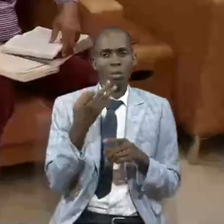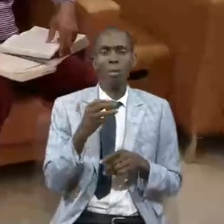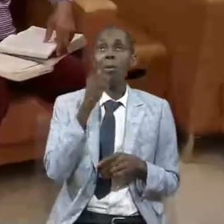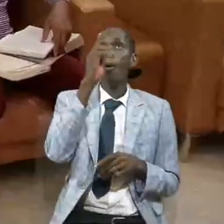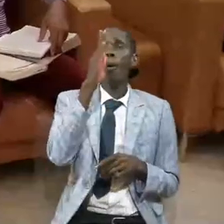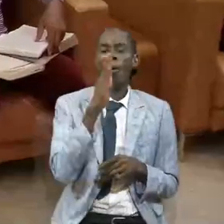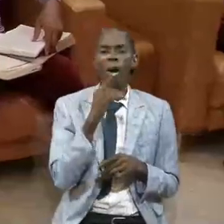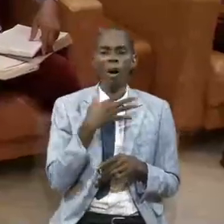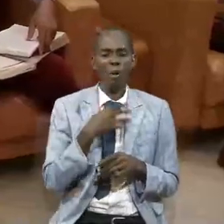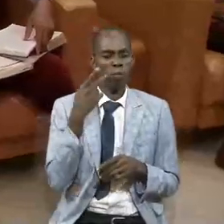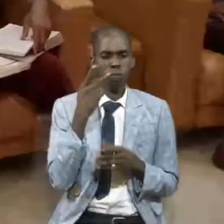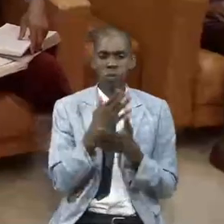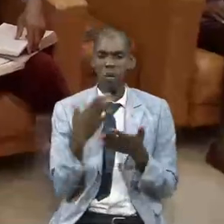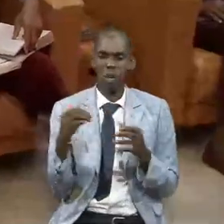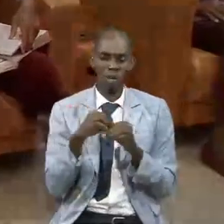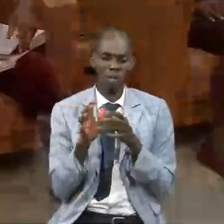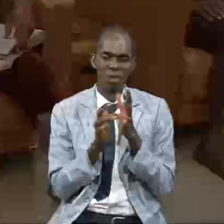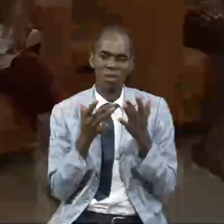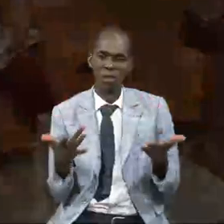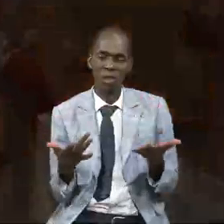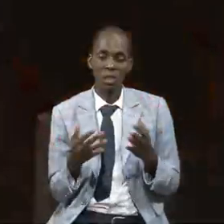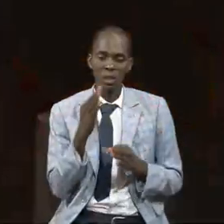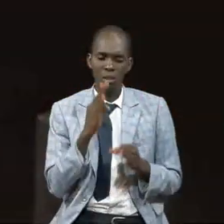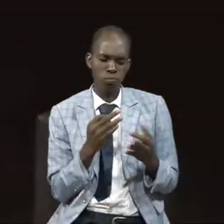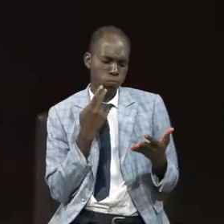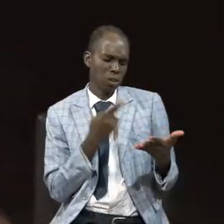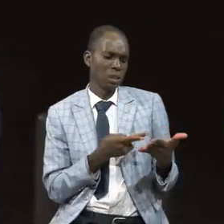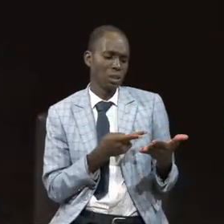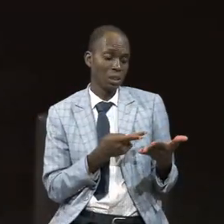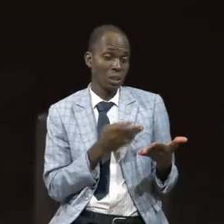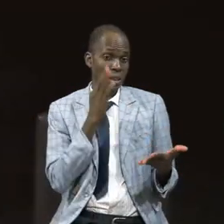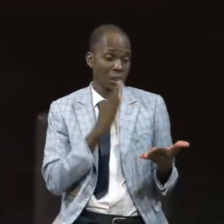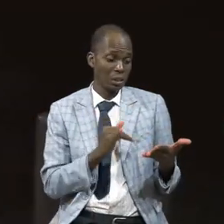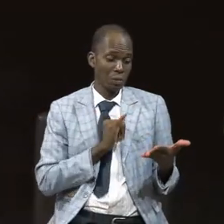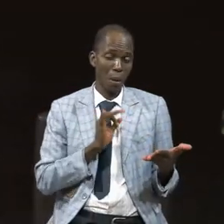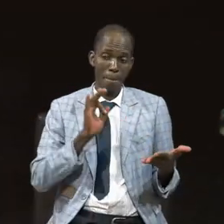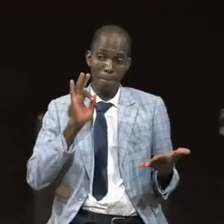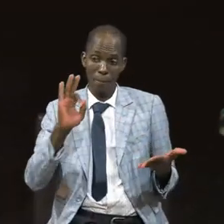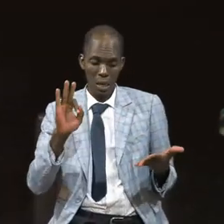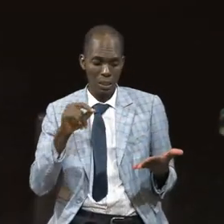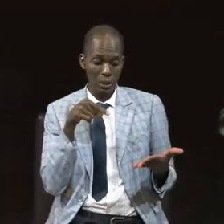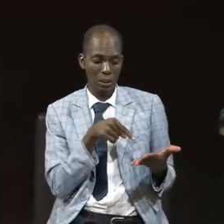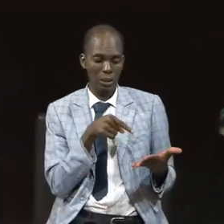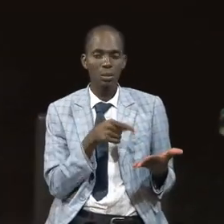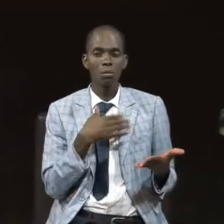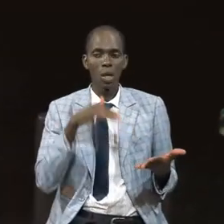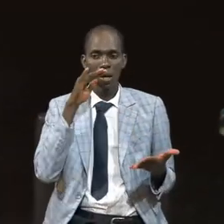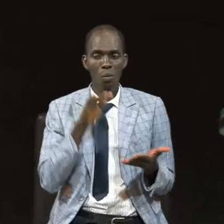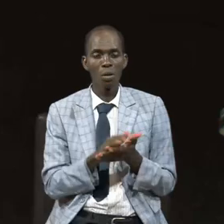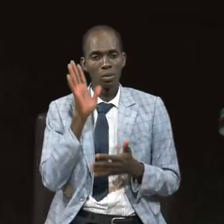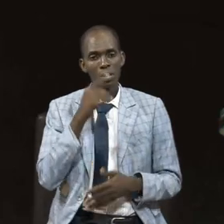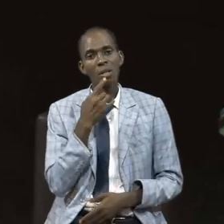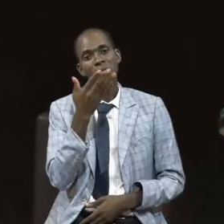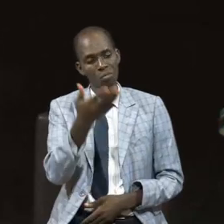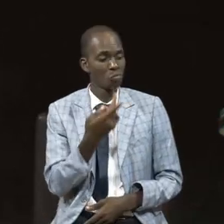Bible et puis si je dis tel que je dois le dire, mon mari dirait que